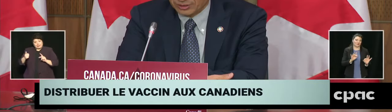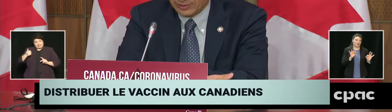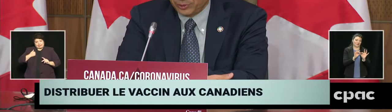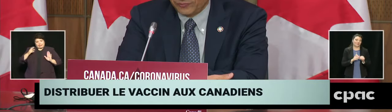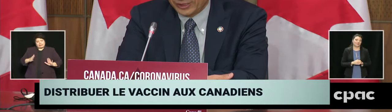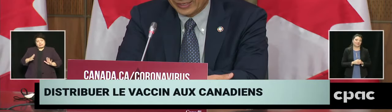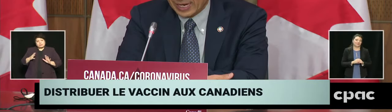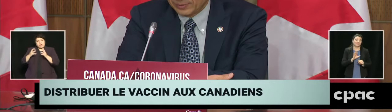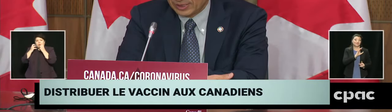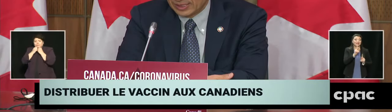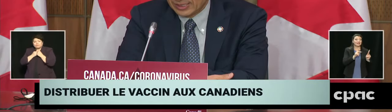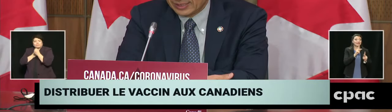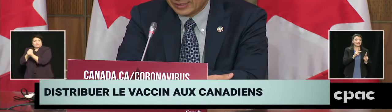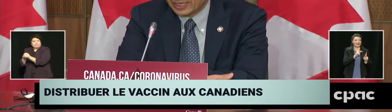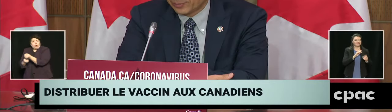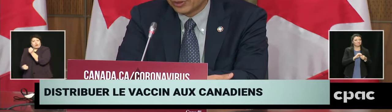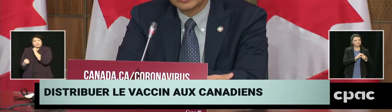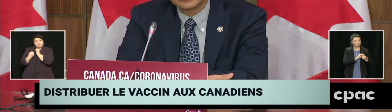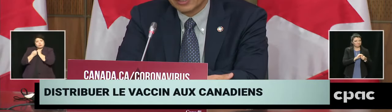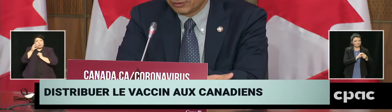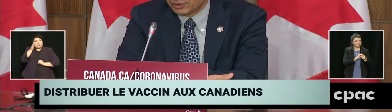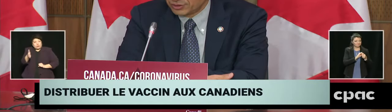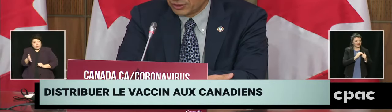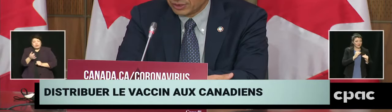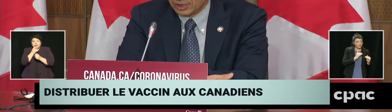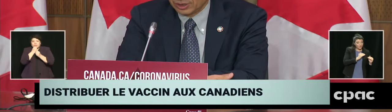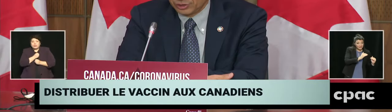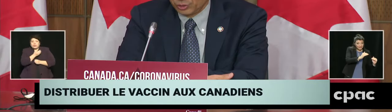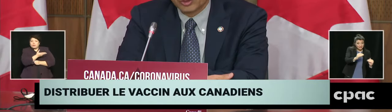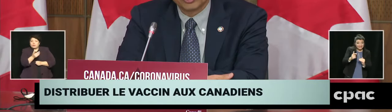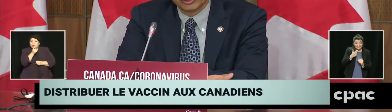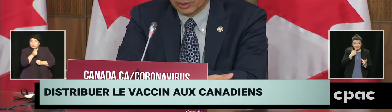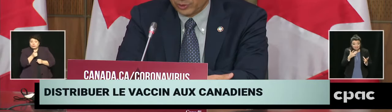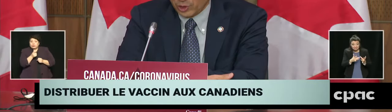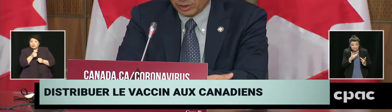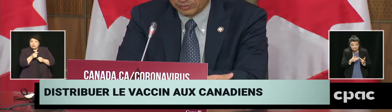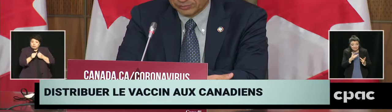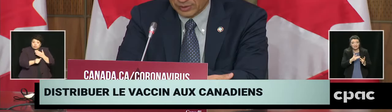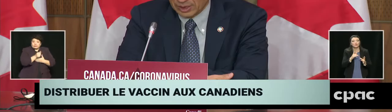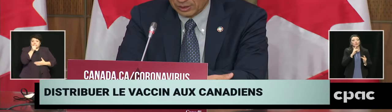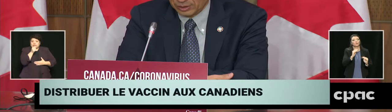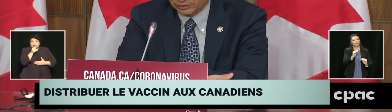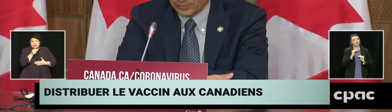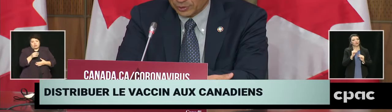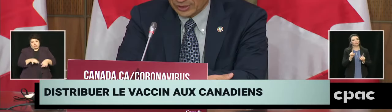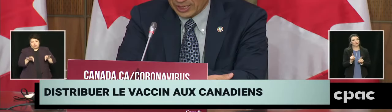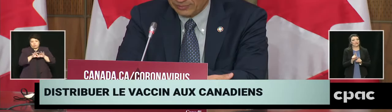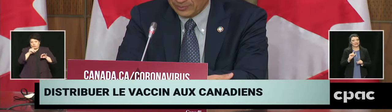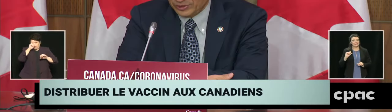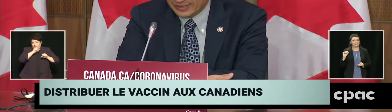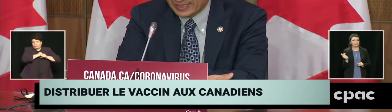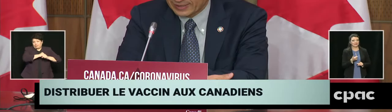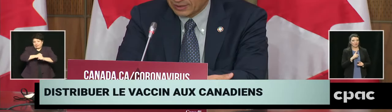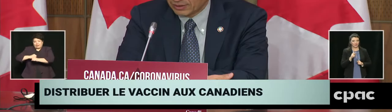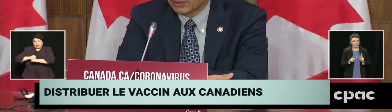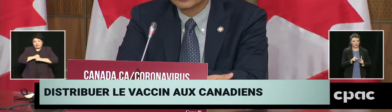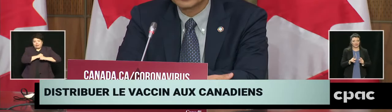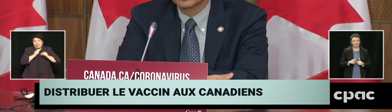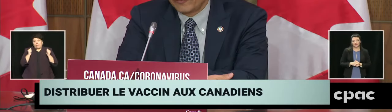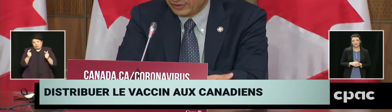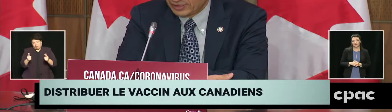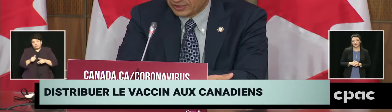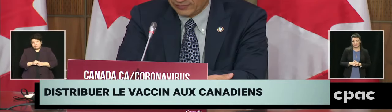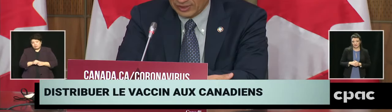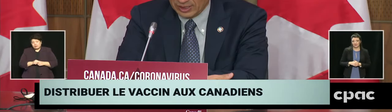les gens les plus vulnérables, c'est à la protection de tous que nous contribuons. Notre programme d'immunisation contre